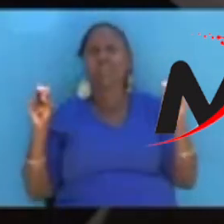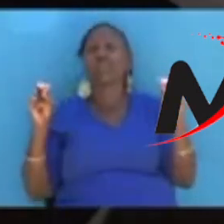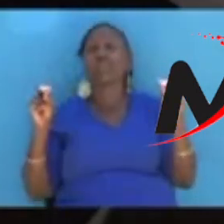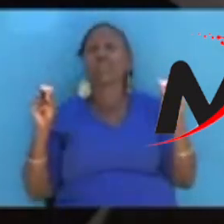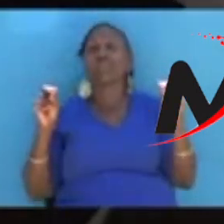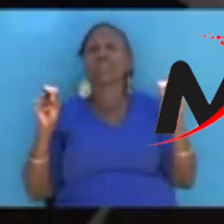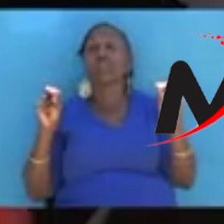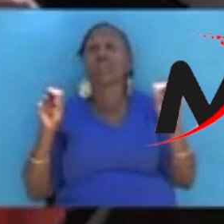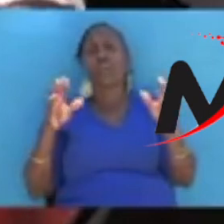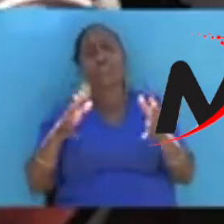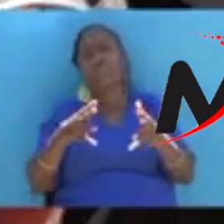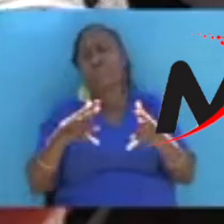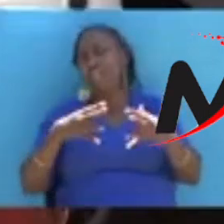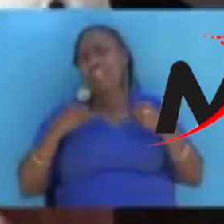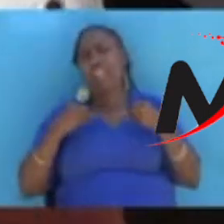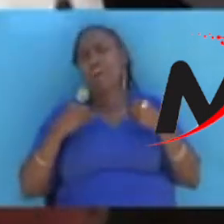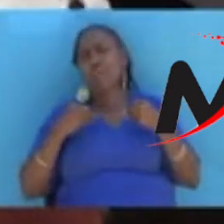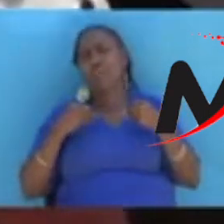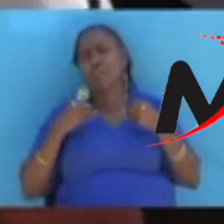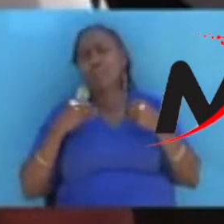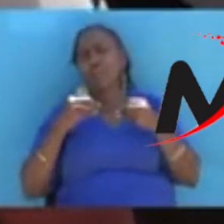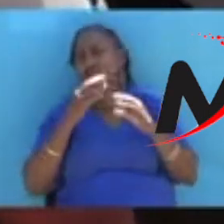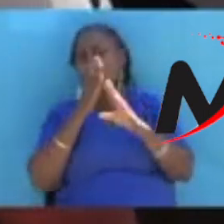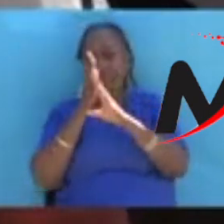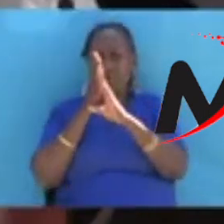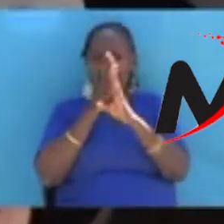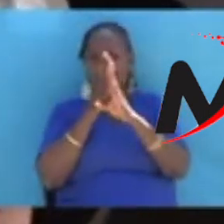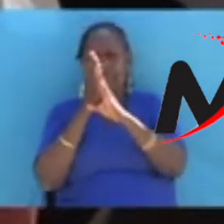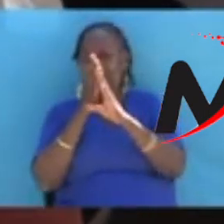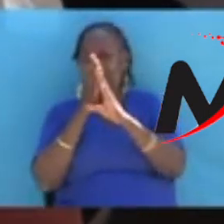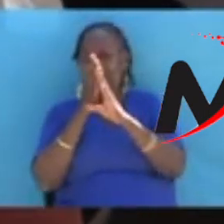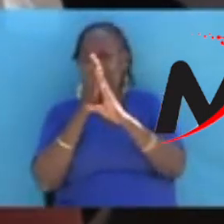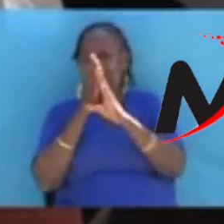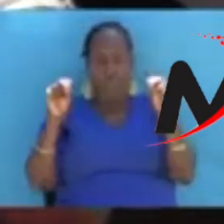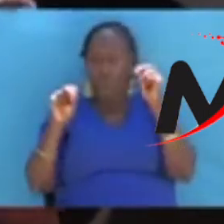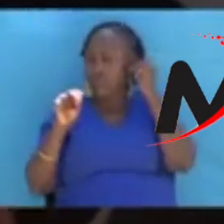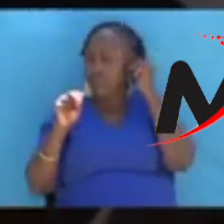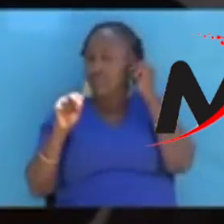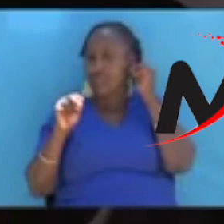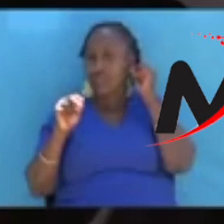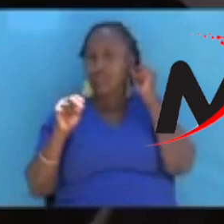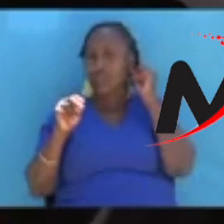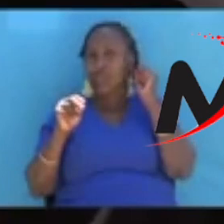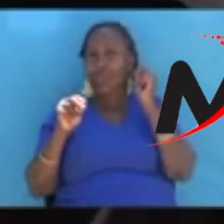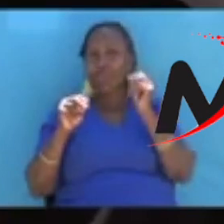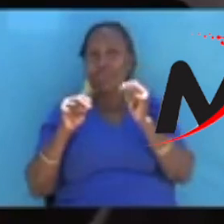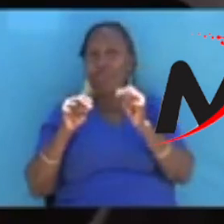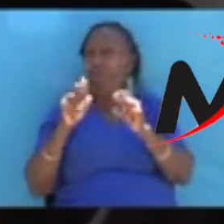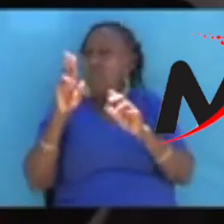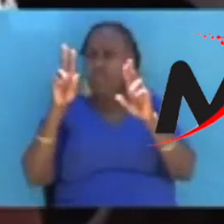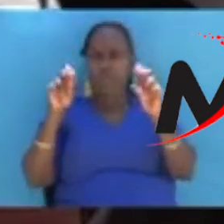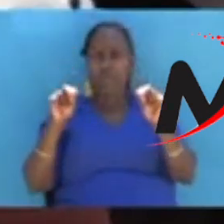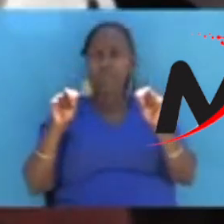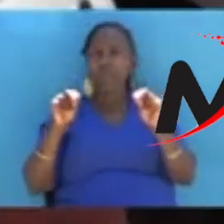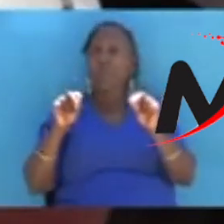Not allow yourself to be distracted. Usikubali kupotoshwa.